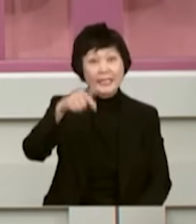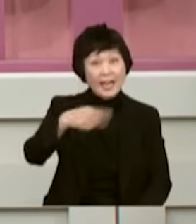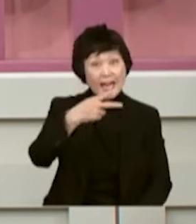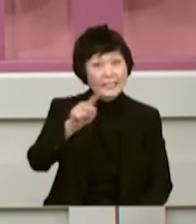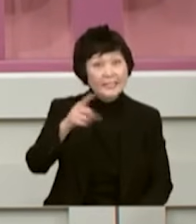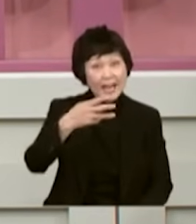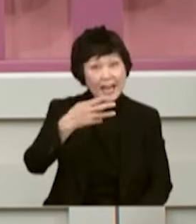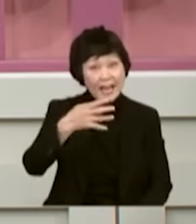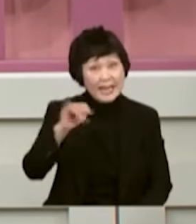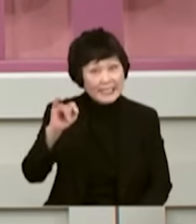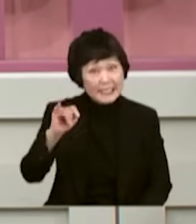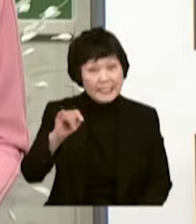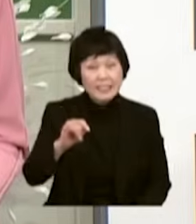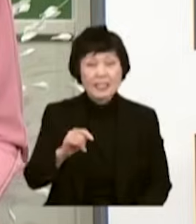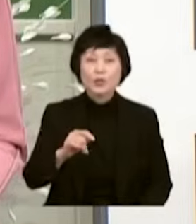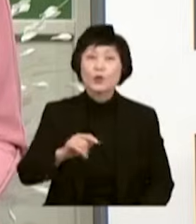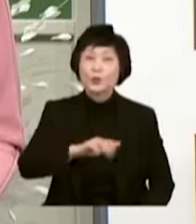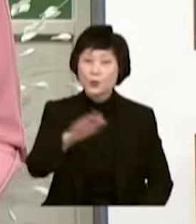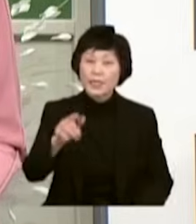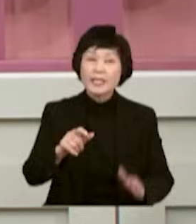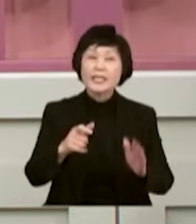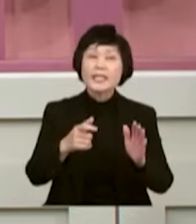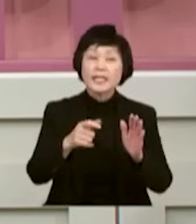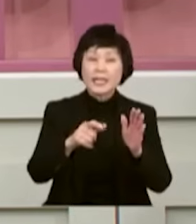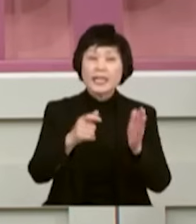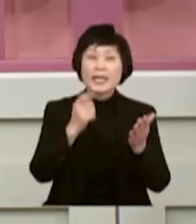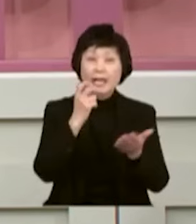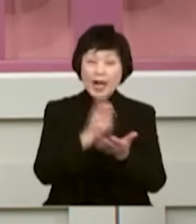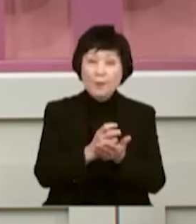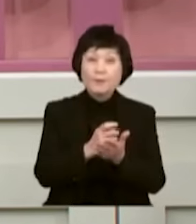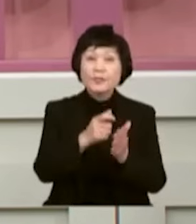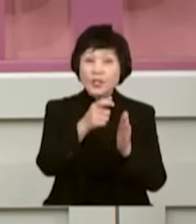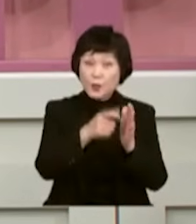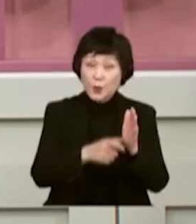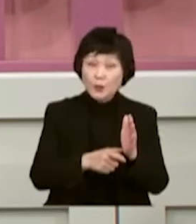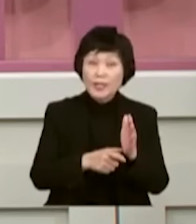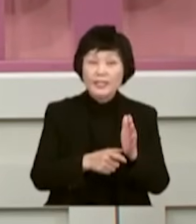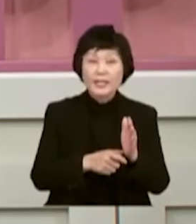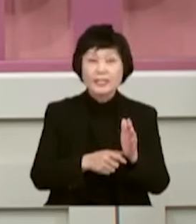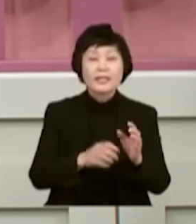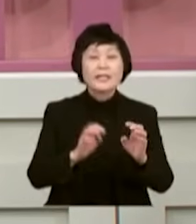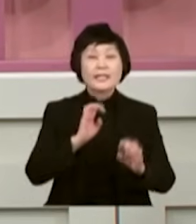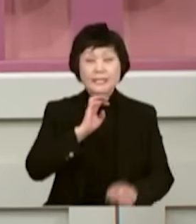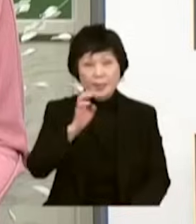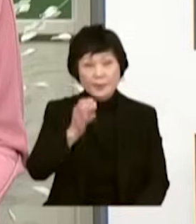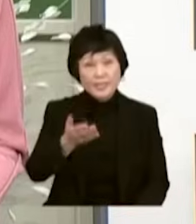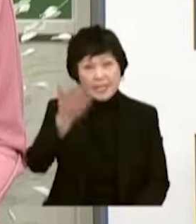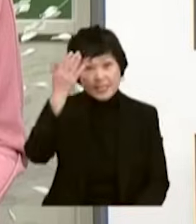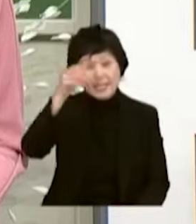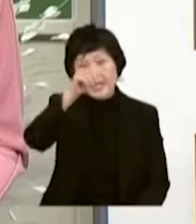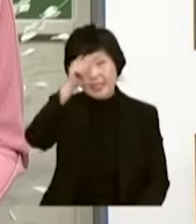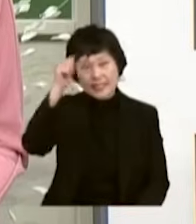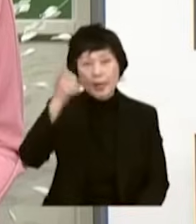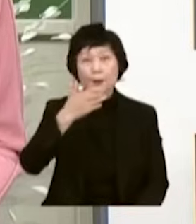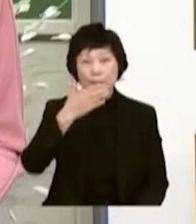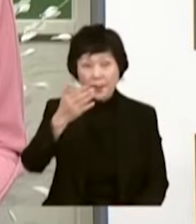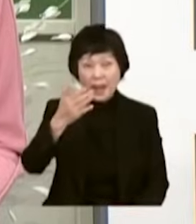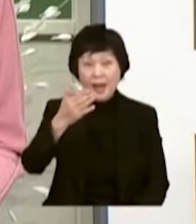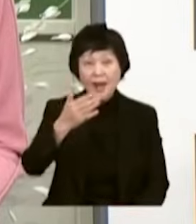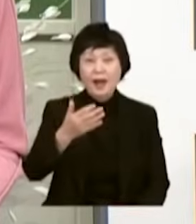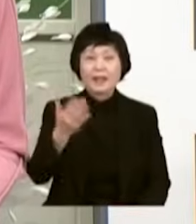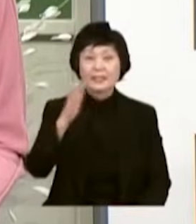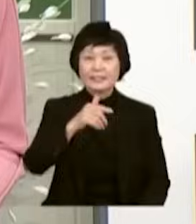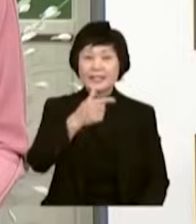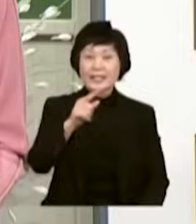네. 나성민 장로가 됐고 이 완재는 이번에 40이 넘어서 또 장로가 되거든요. 네. 이름도 성민이네요.